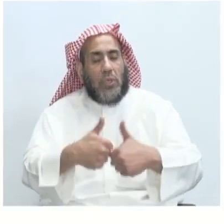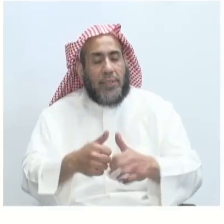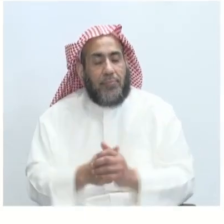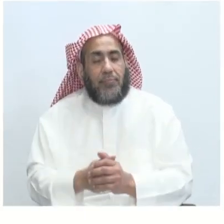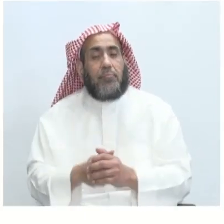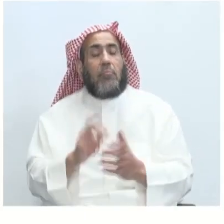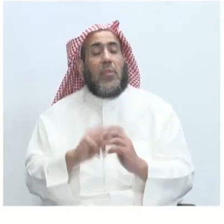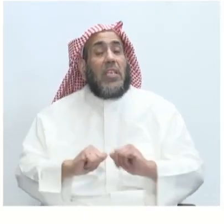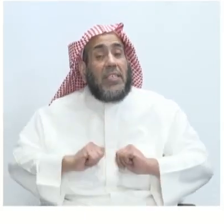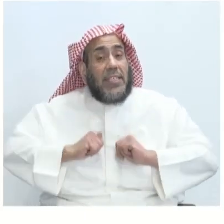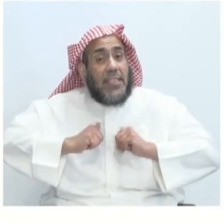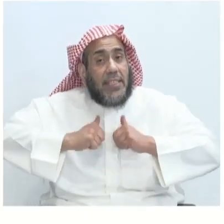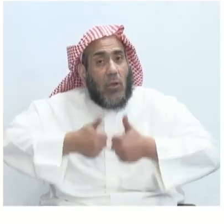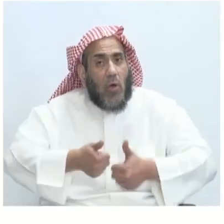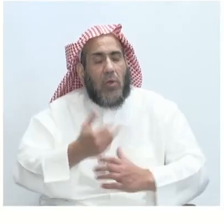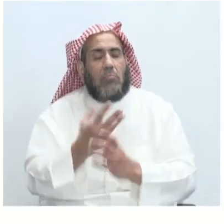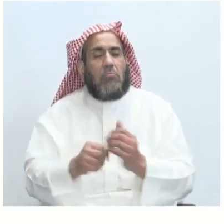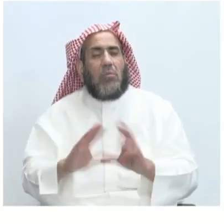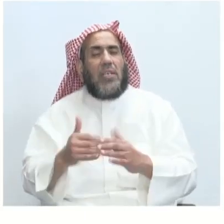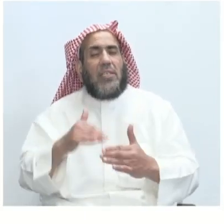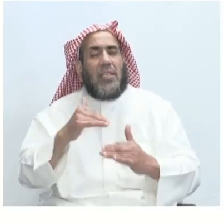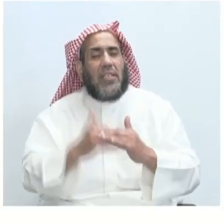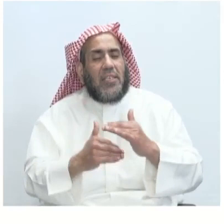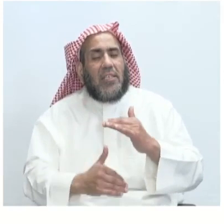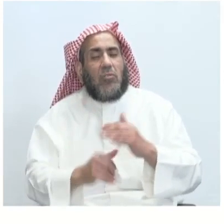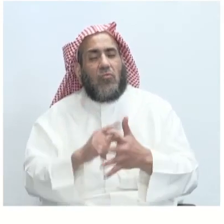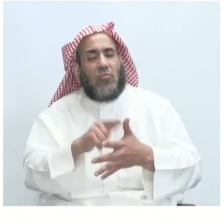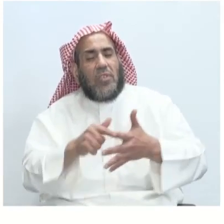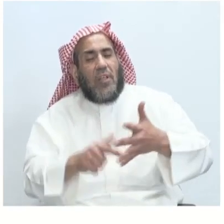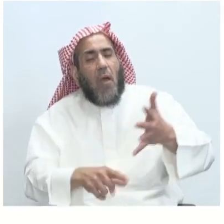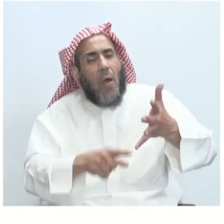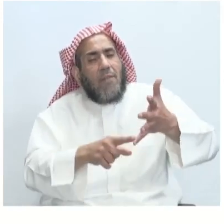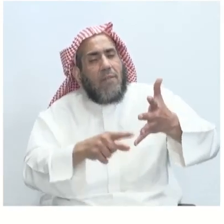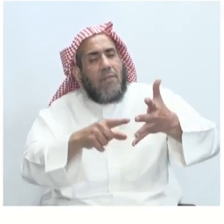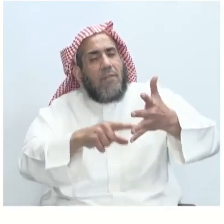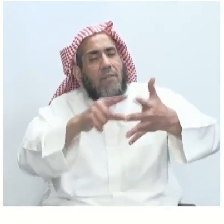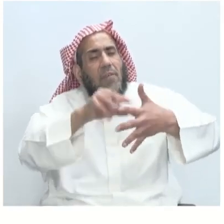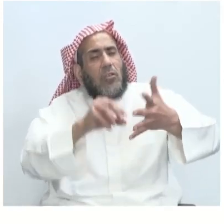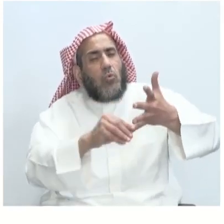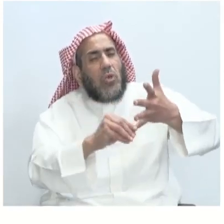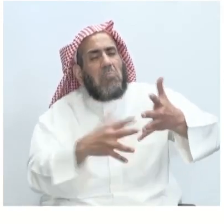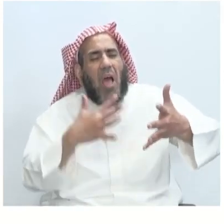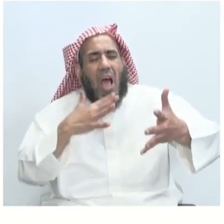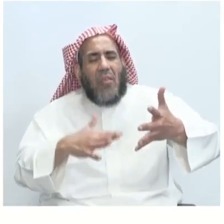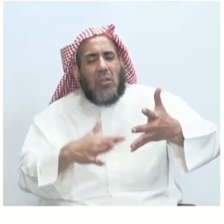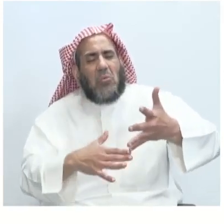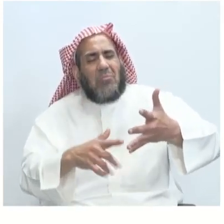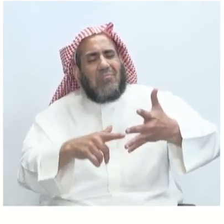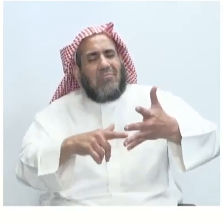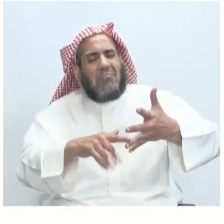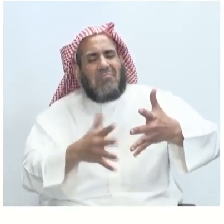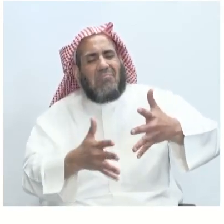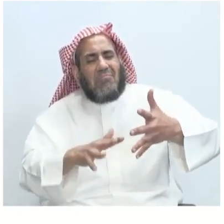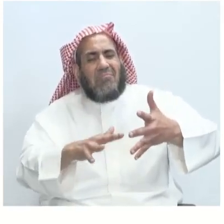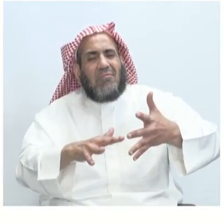ان الدوافع ابناء وبنات الطلاب قد تندرج او تتدرج في درجاتها فاحيانا تكون هادئه واحيانا تكون